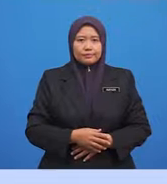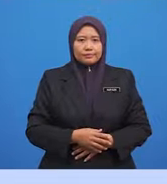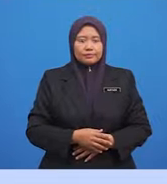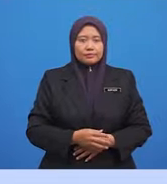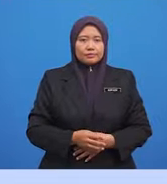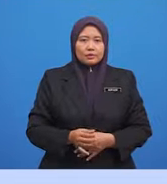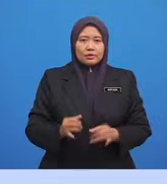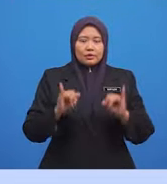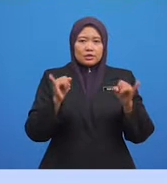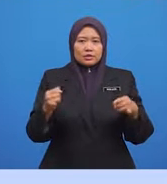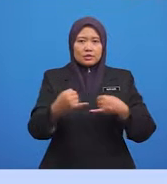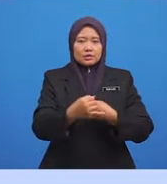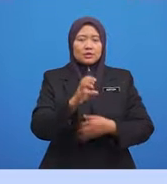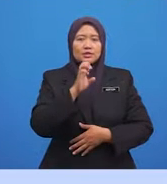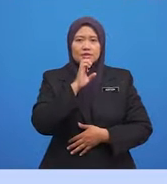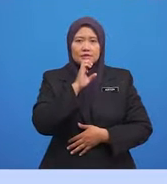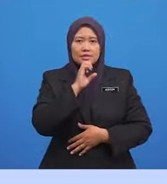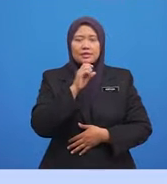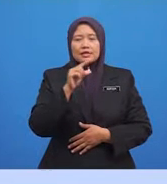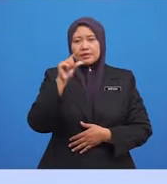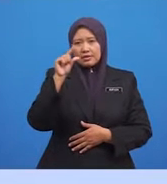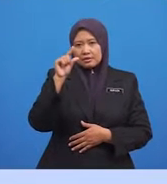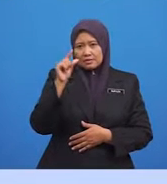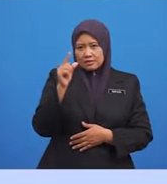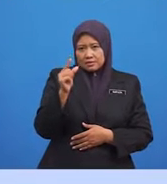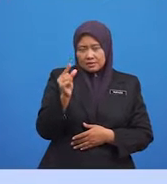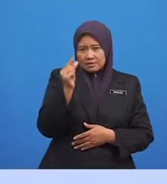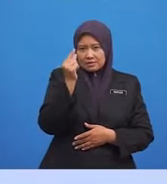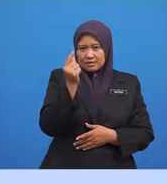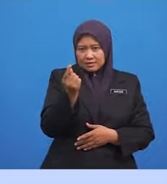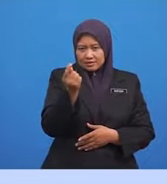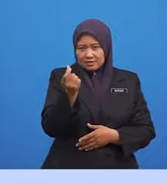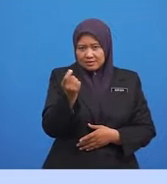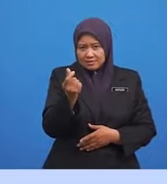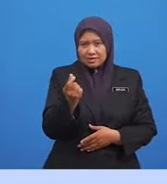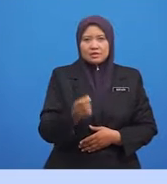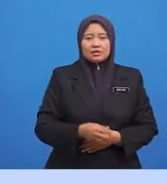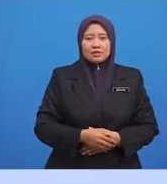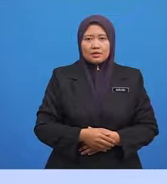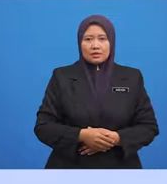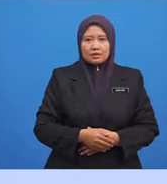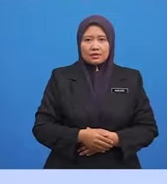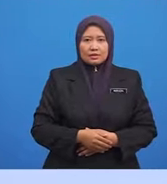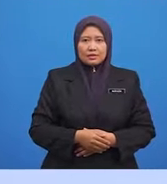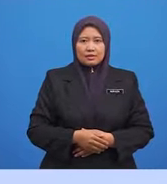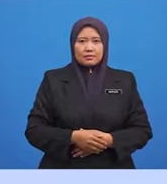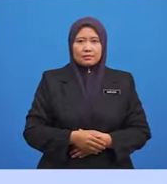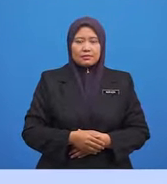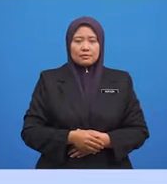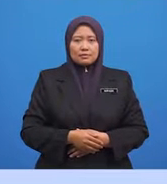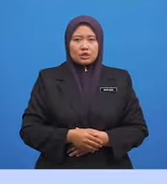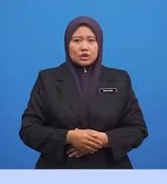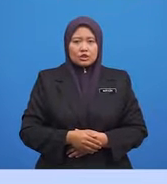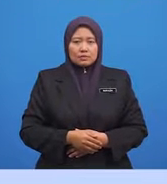pada gelas A adalah paling sedikit jika dibandingkan gelas B dan C. Kita juga boleh lihat